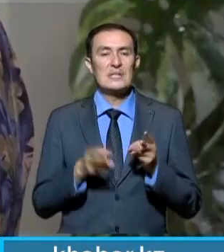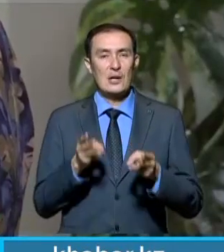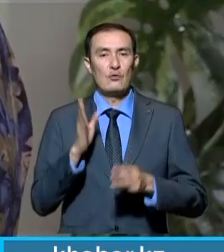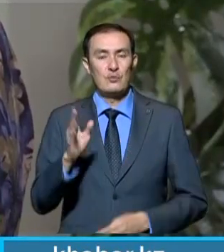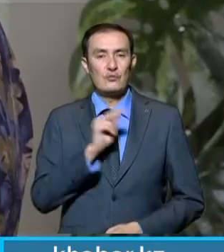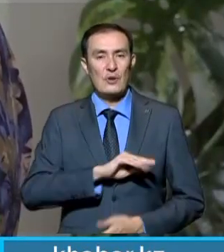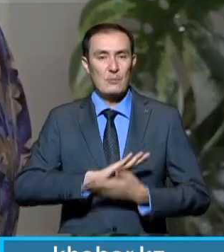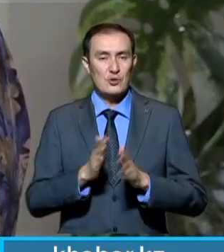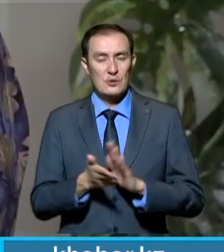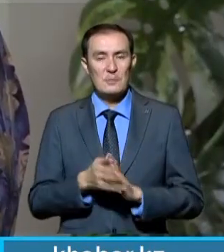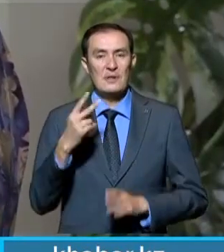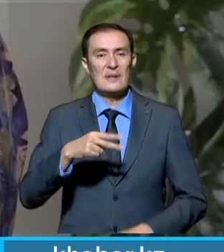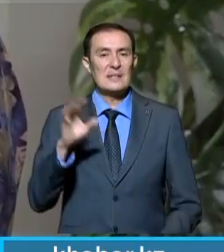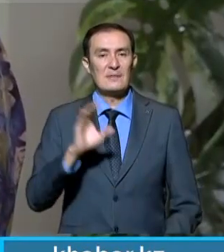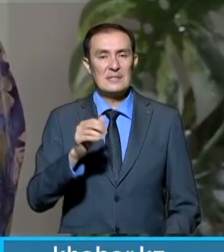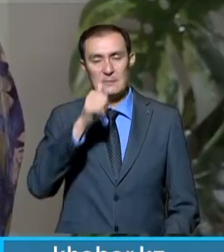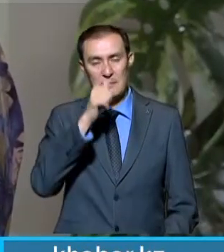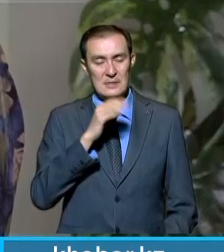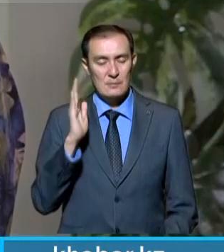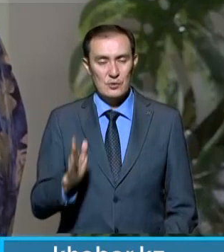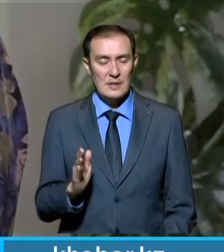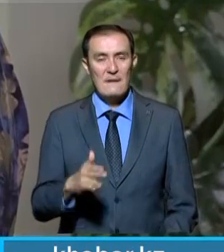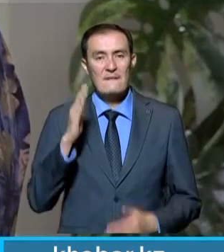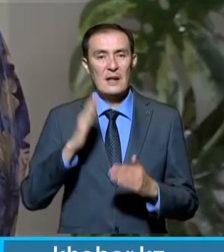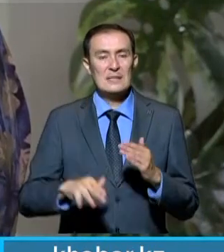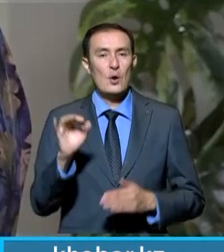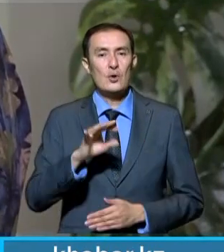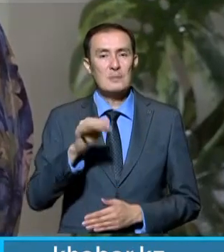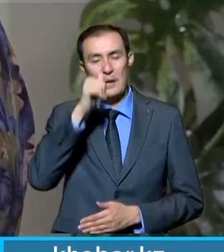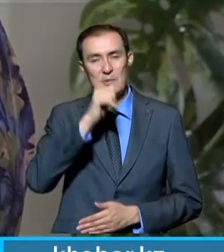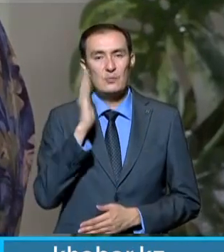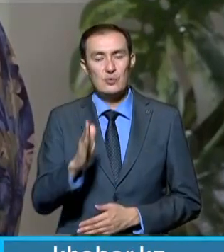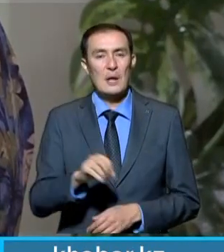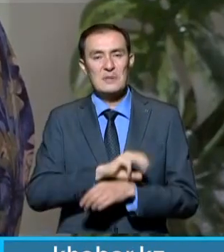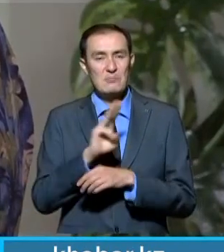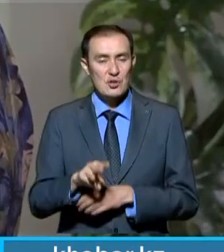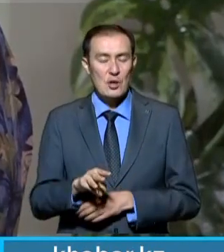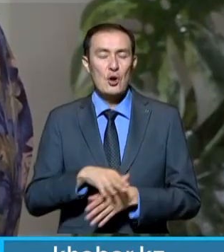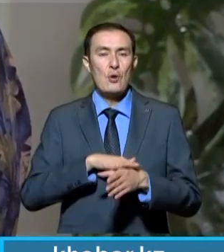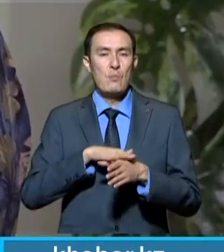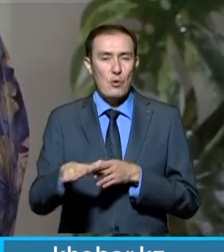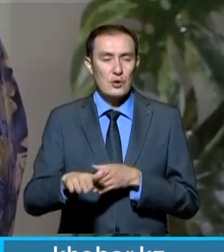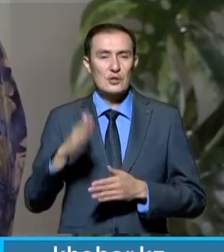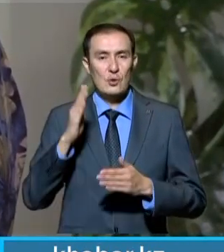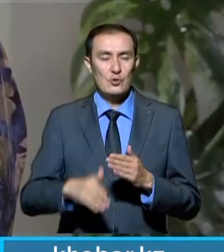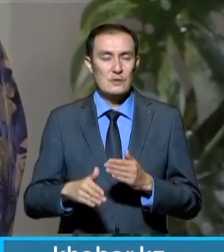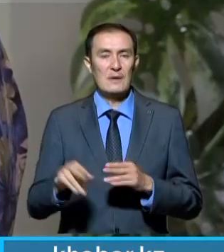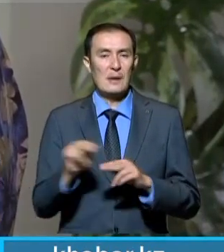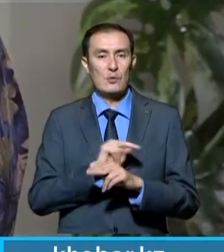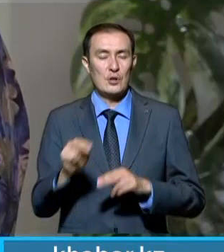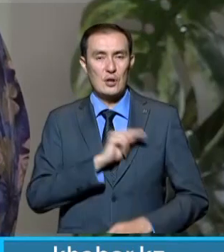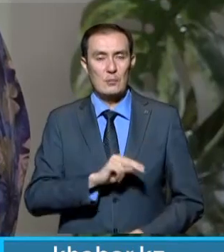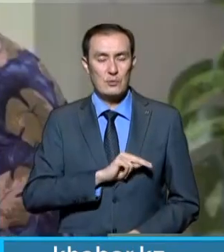режиме это в 20 сентября и к концу октября будет обеспечен уже полное завершение модных работ